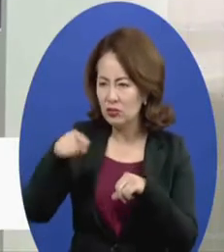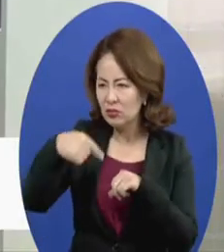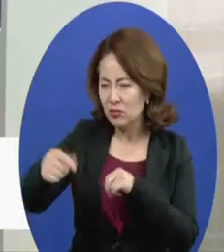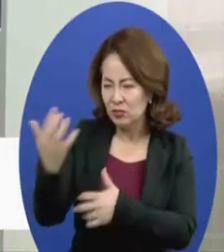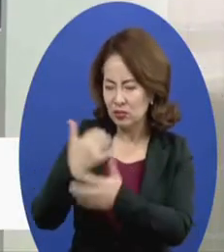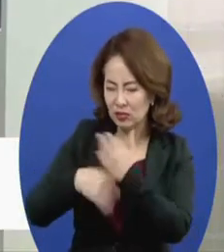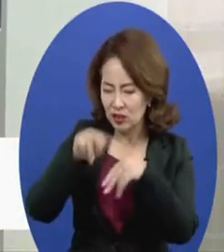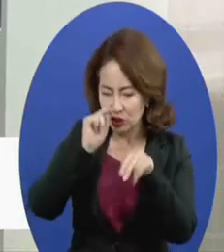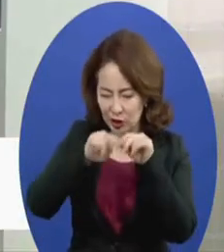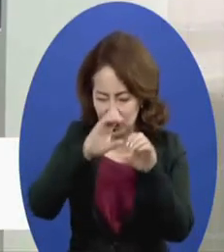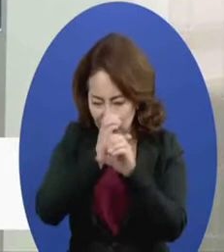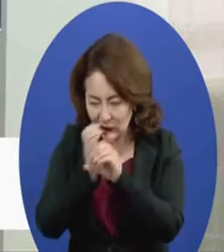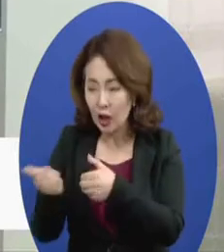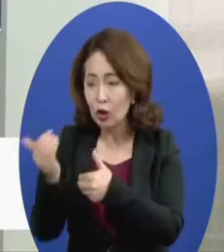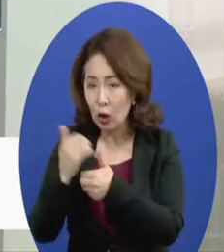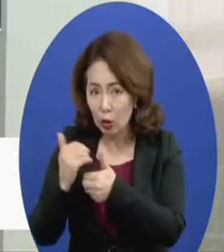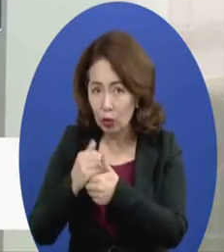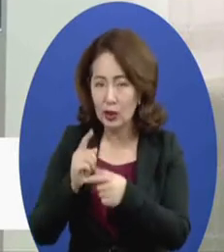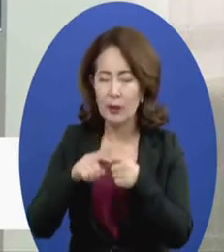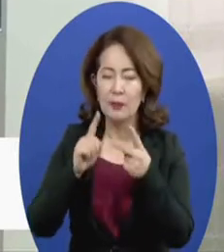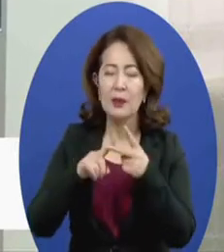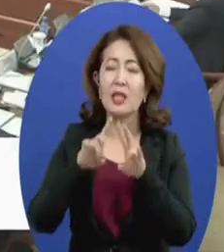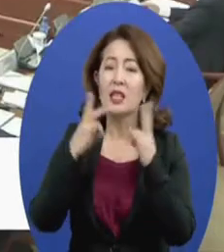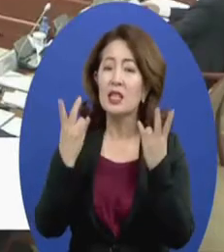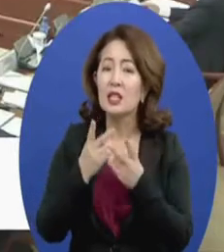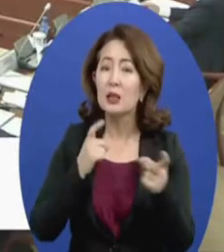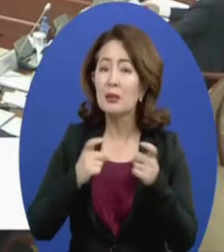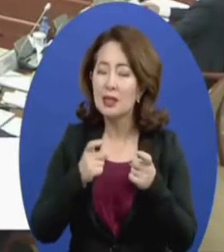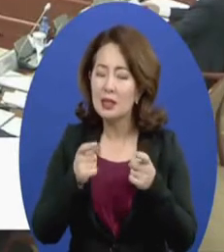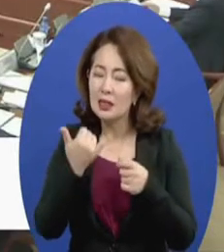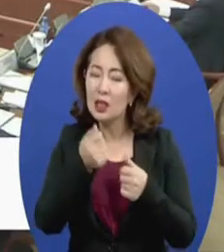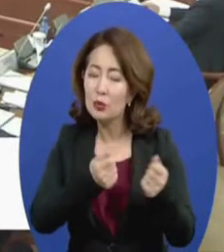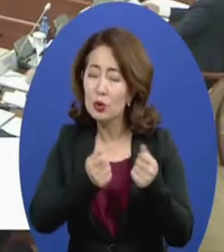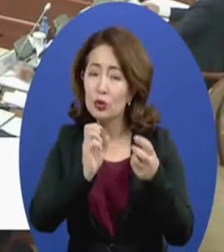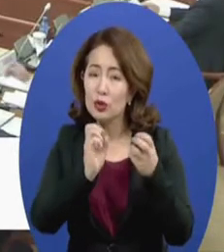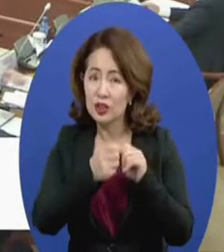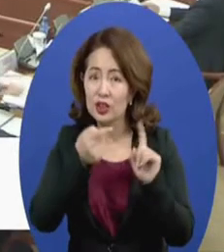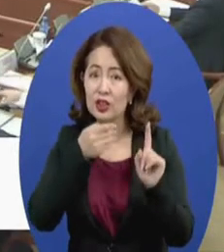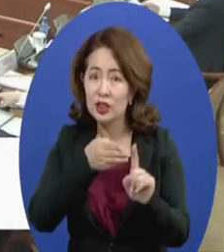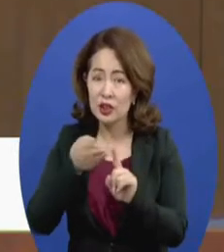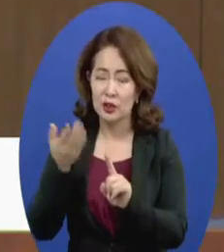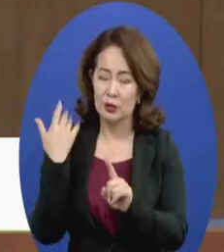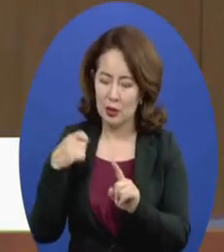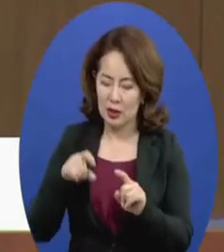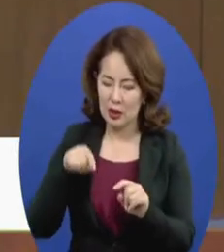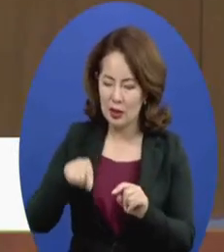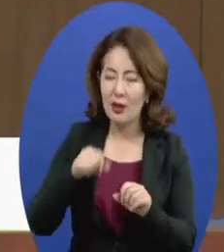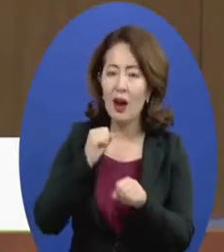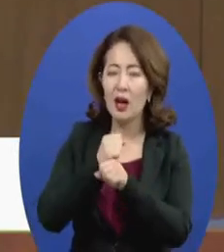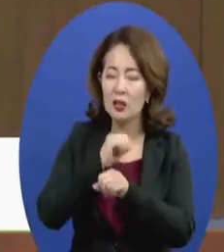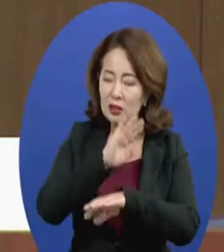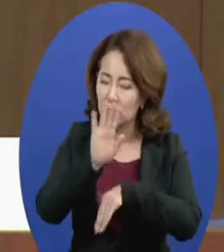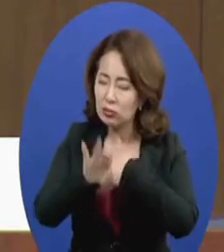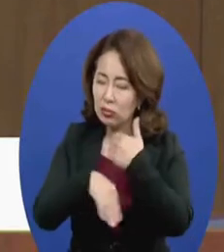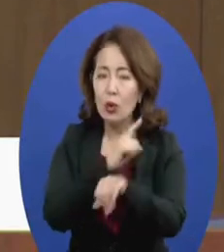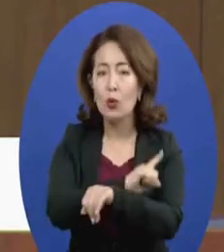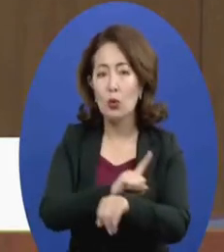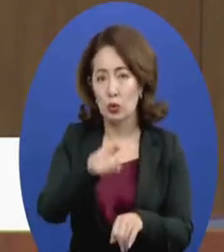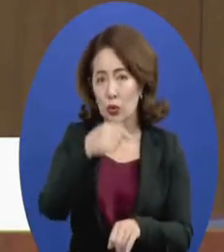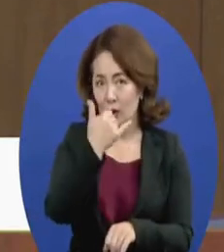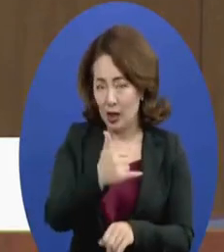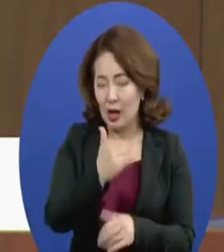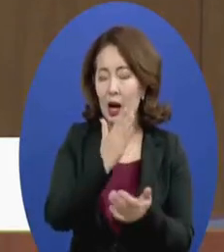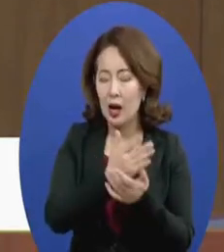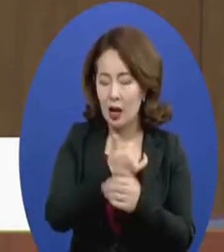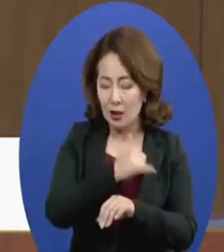хамруулах нийгэм эдийн засгийн өрөөний зарим зохицуултыг хийхэд чиглэлсэн ажлын үр дүн гарч байна. Бас зарим талын хүндрэл